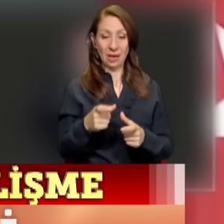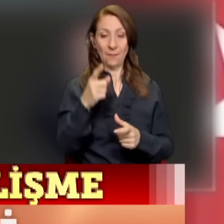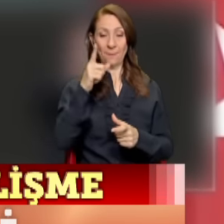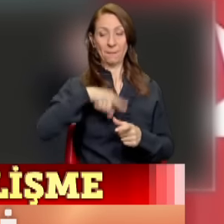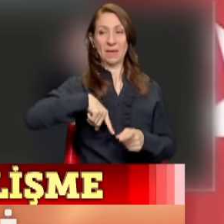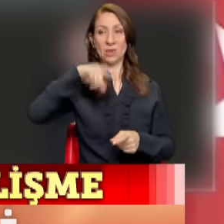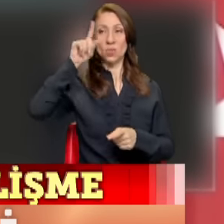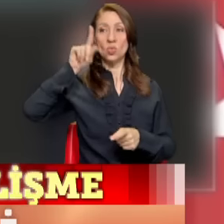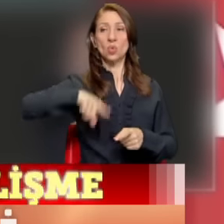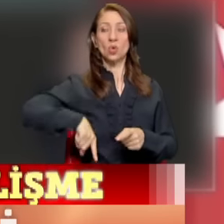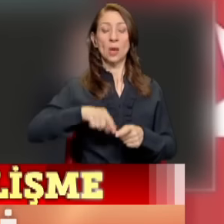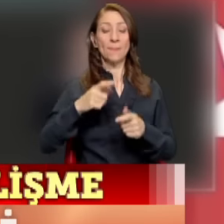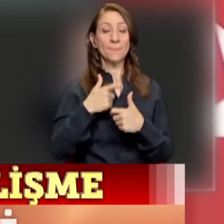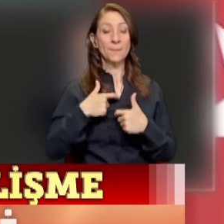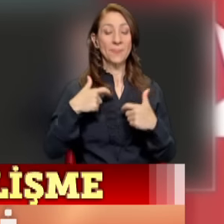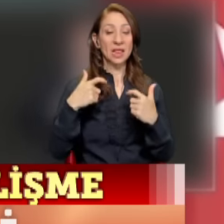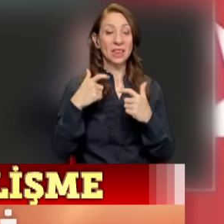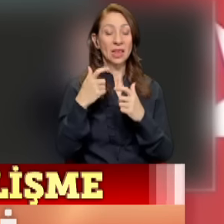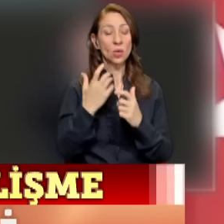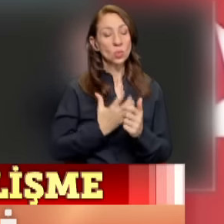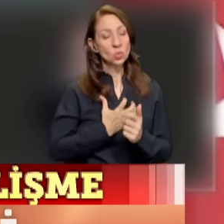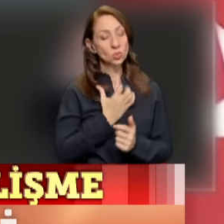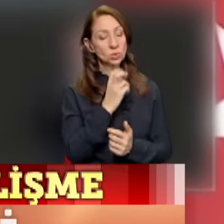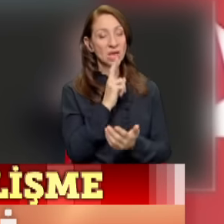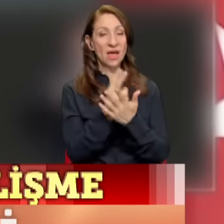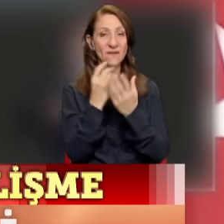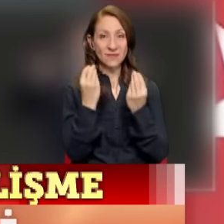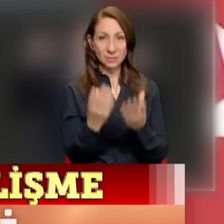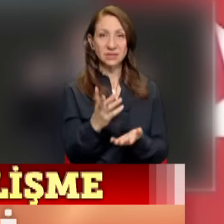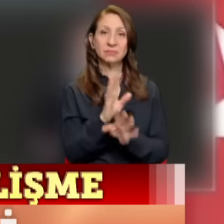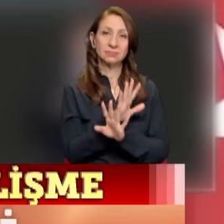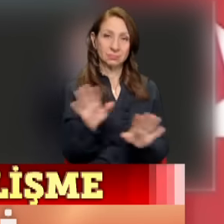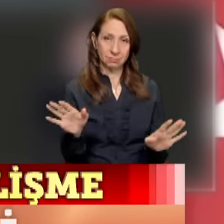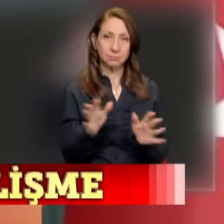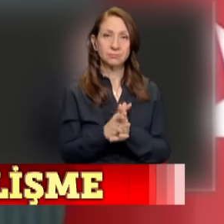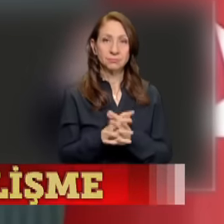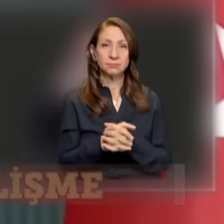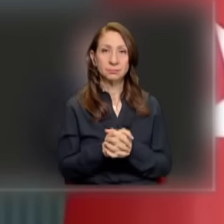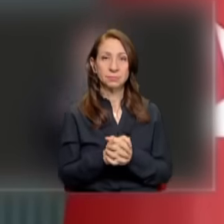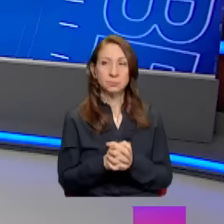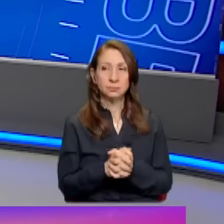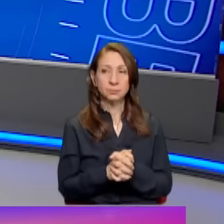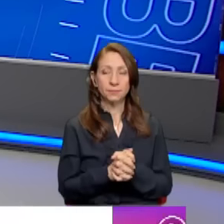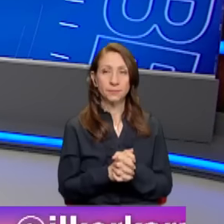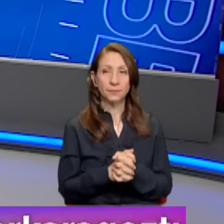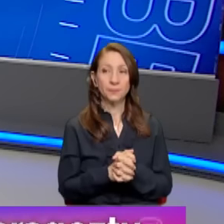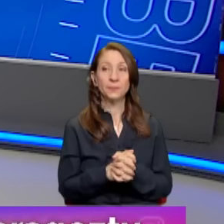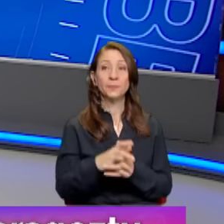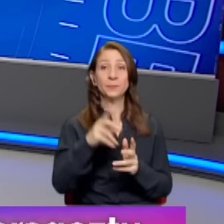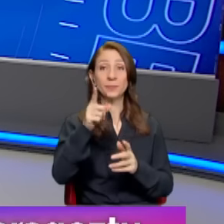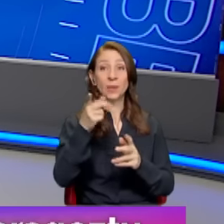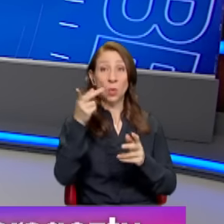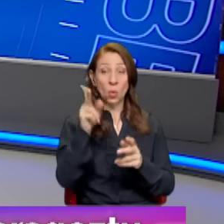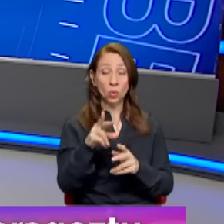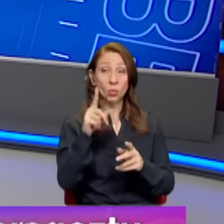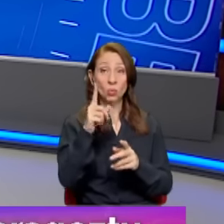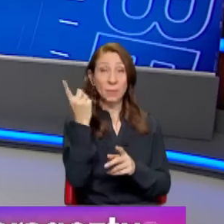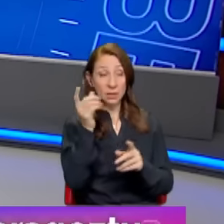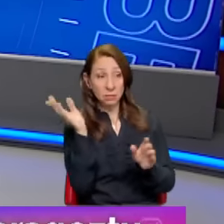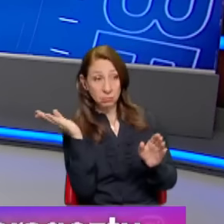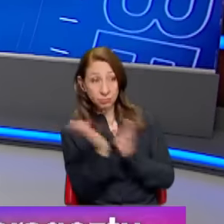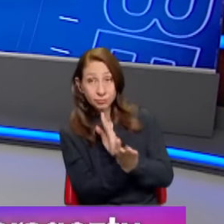bir günlük y edilmesini kararlaştırdık Reis hayatını kaybetti Bu bir